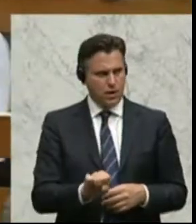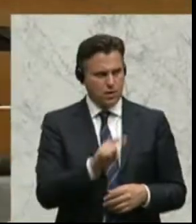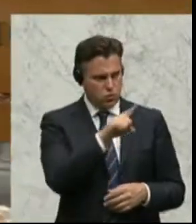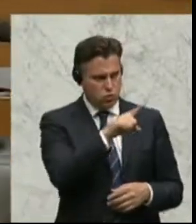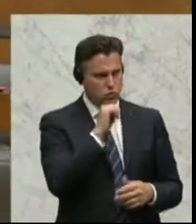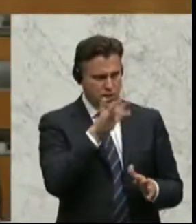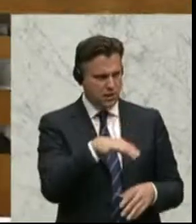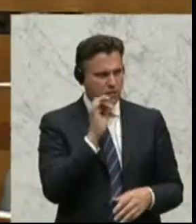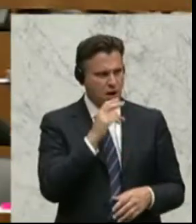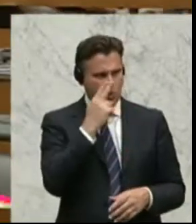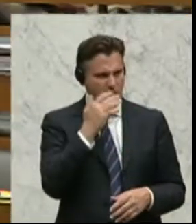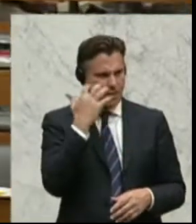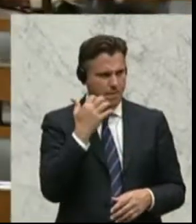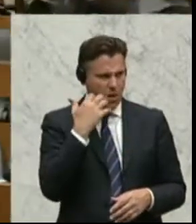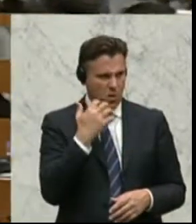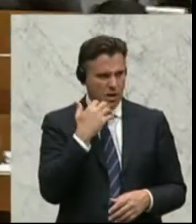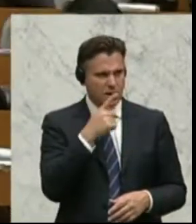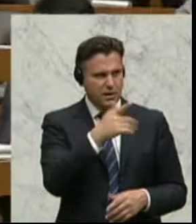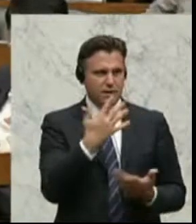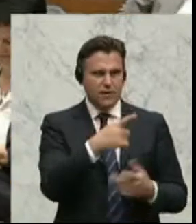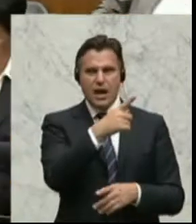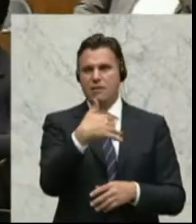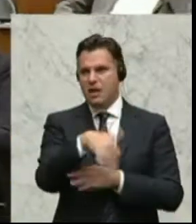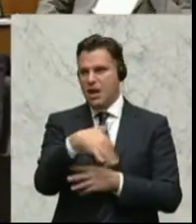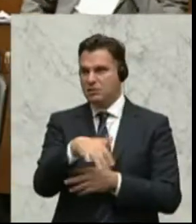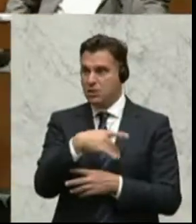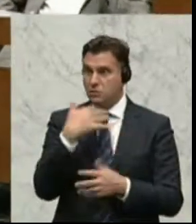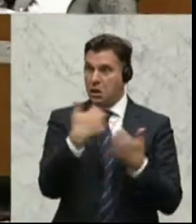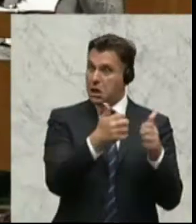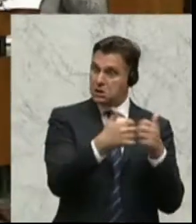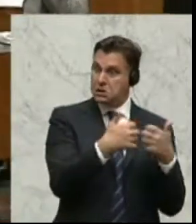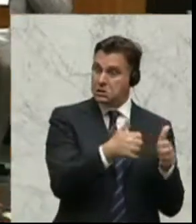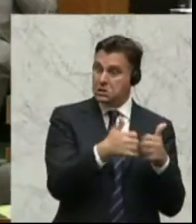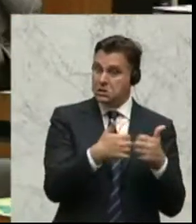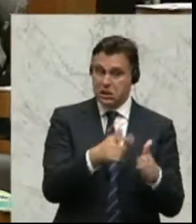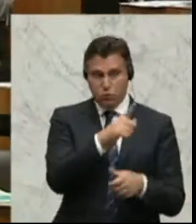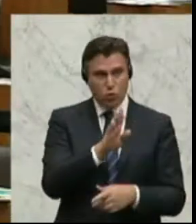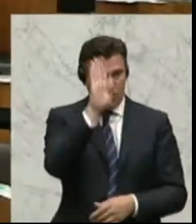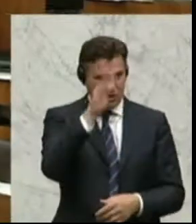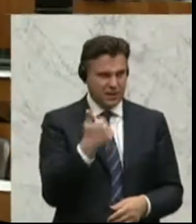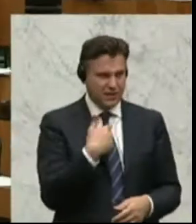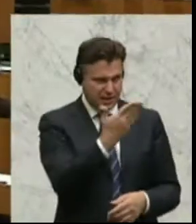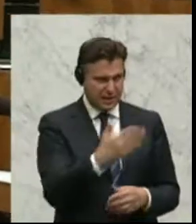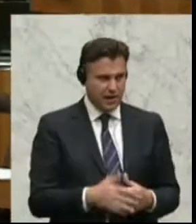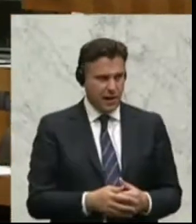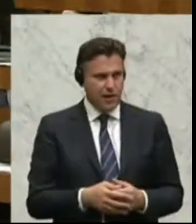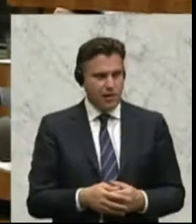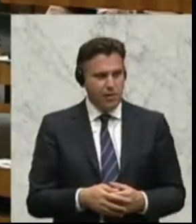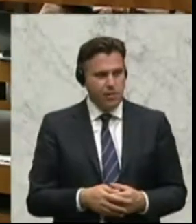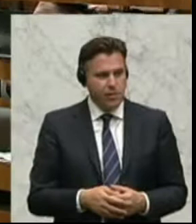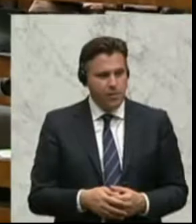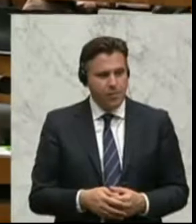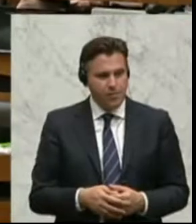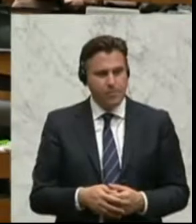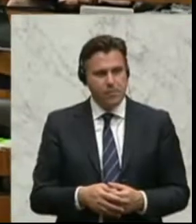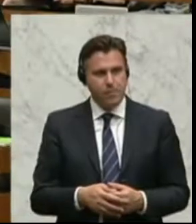war das Problem beim Wirten, dass Ihnen dann so viele das erzählt haben, weil Sie jetzt da aufgezeigt haben. Ich wollte mich auf etwas replizieren, was